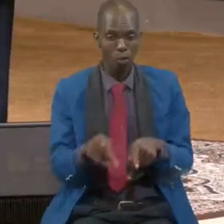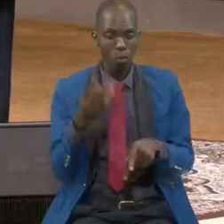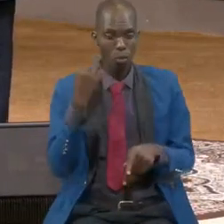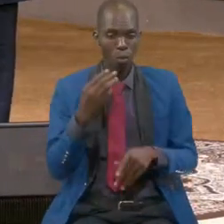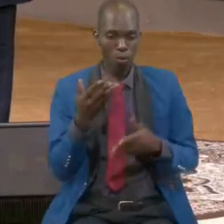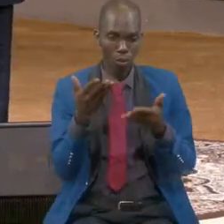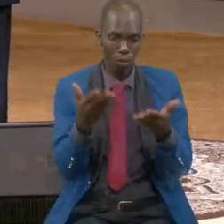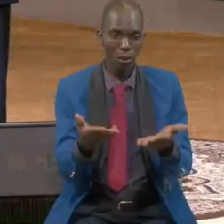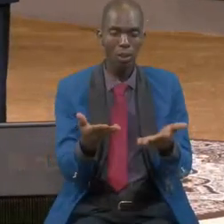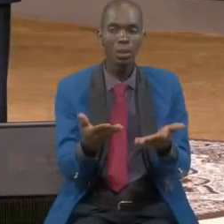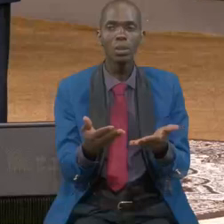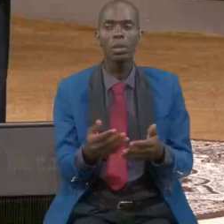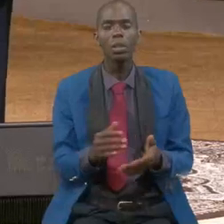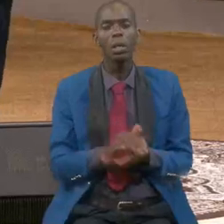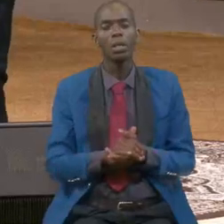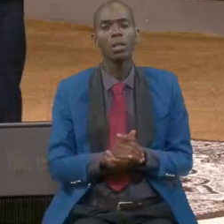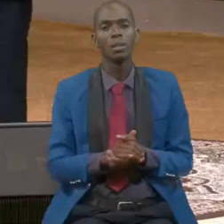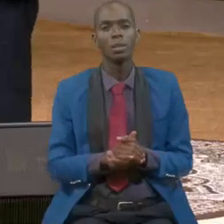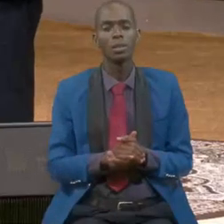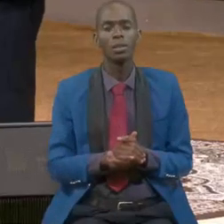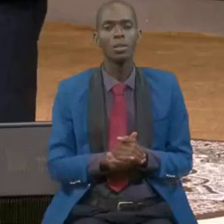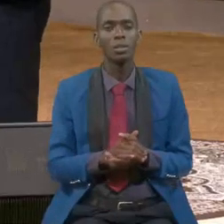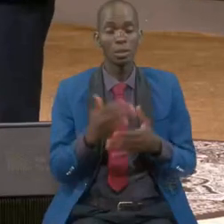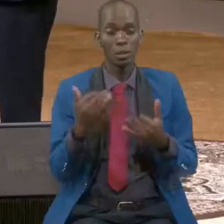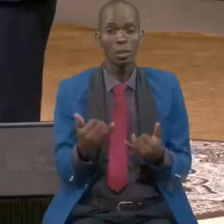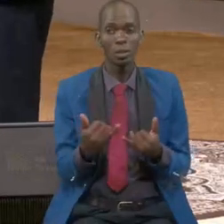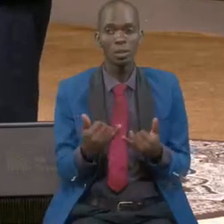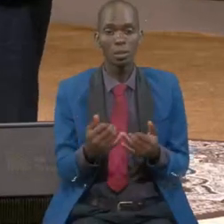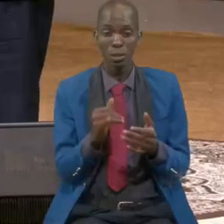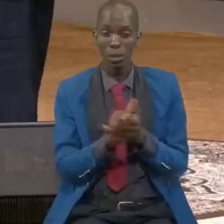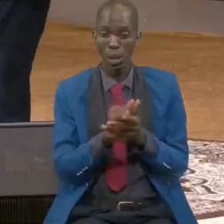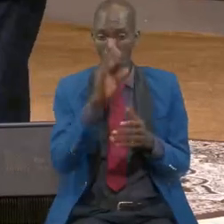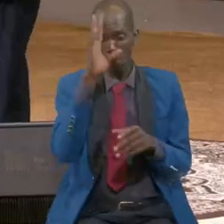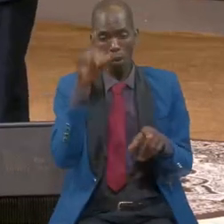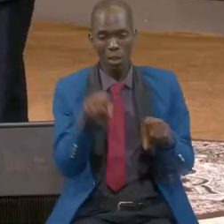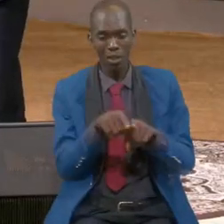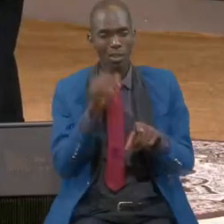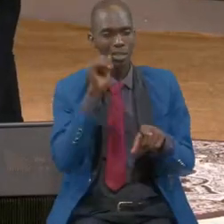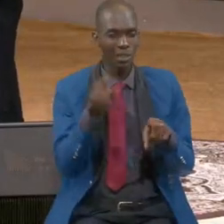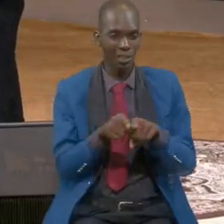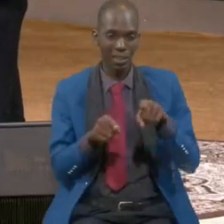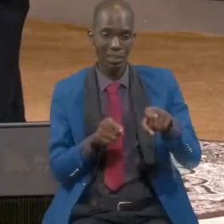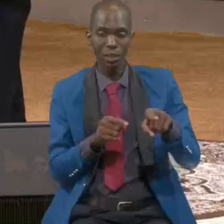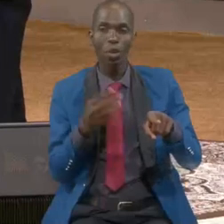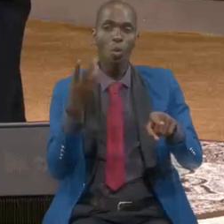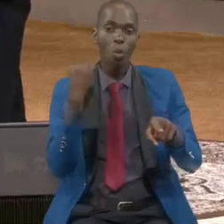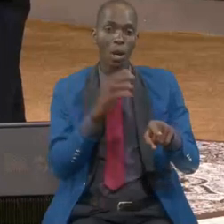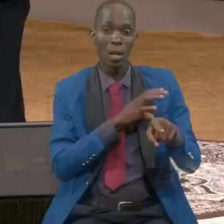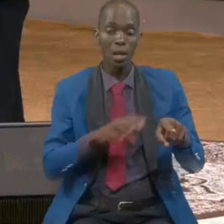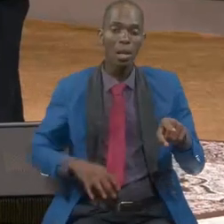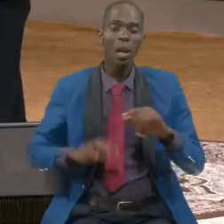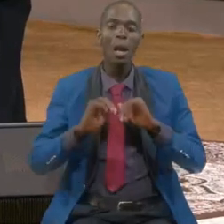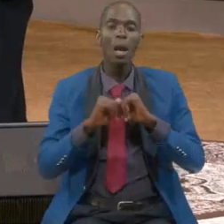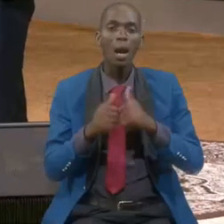Et vous dites que si Christ, si je suis là, lorsque Christ était sur terre, voici comment je vais faire. Et si le frère là était